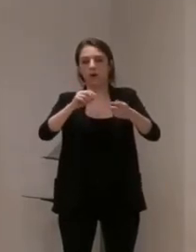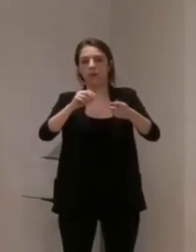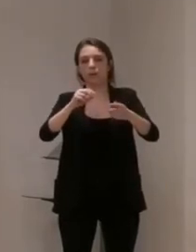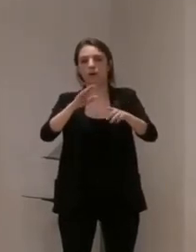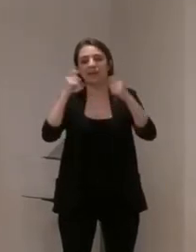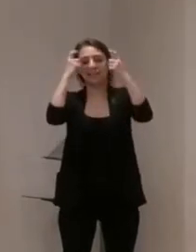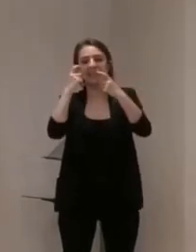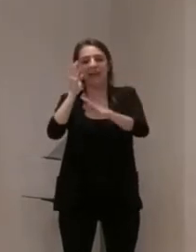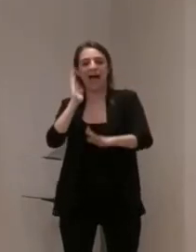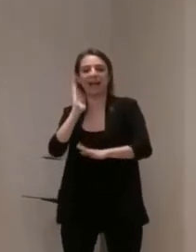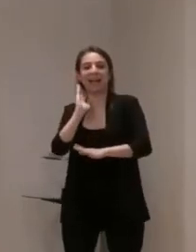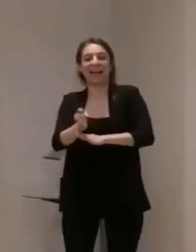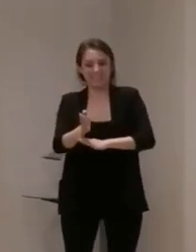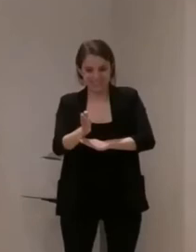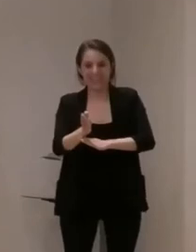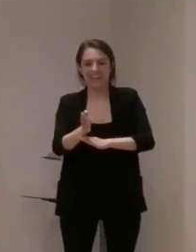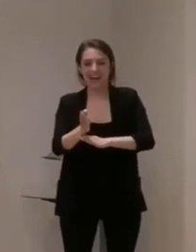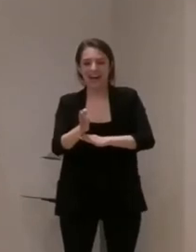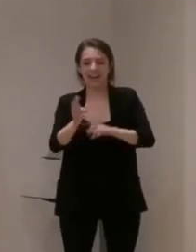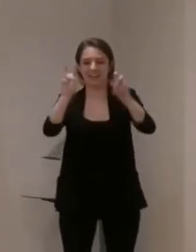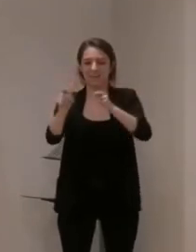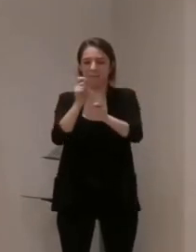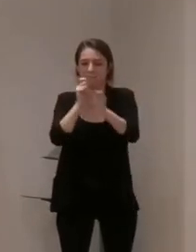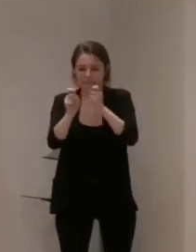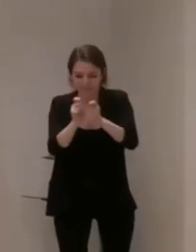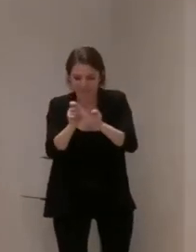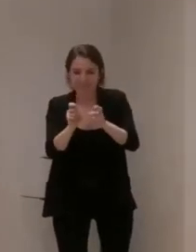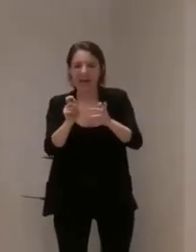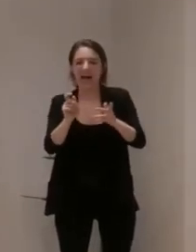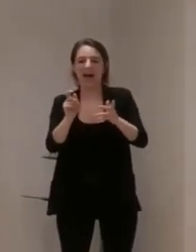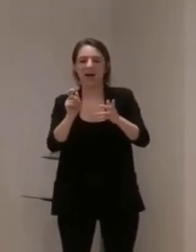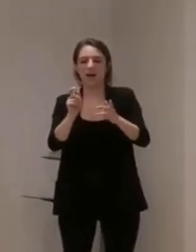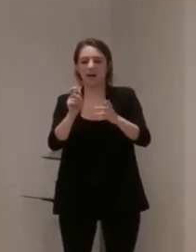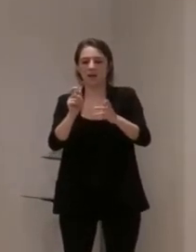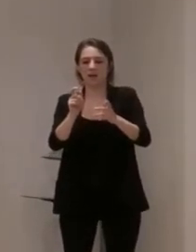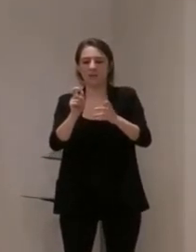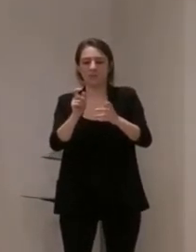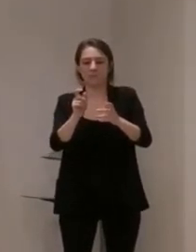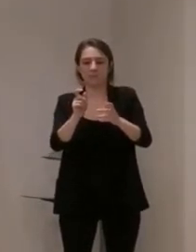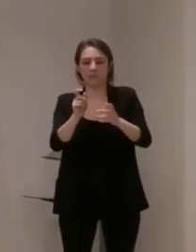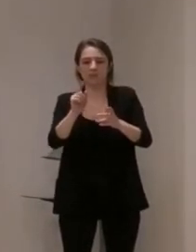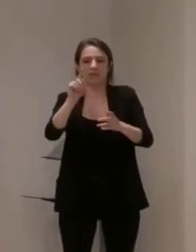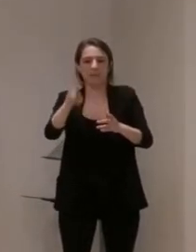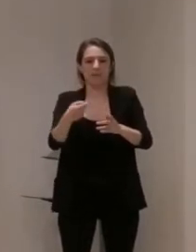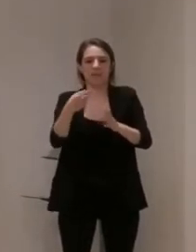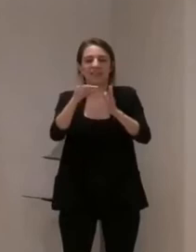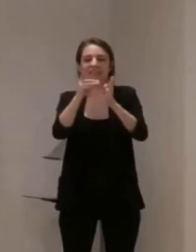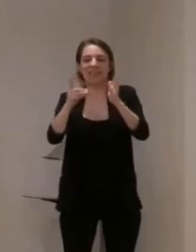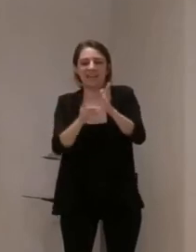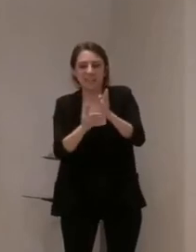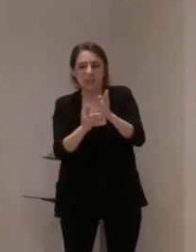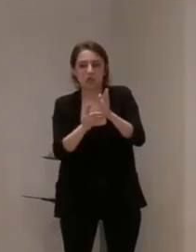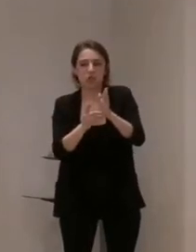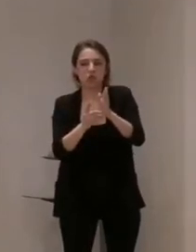penalitzant, com que hi havia volgut el cucut, hi havia la premsa que se n'enreia, doncs penalitzant la premsa. Un dels delictes de